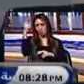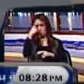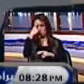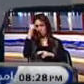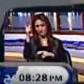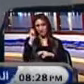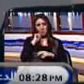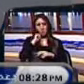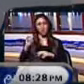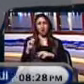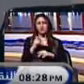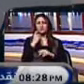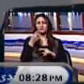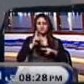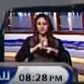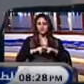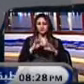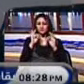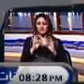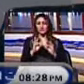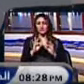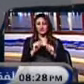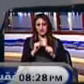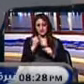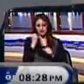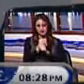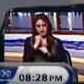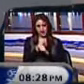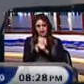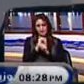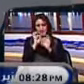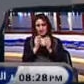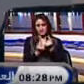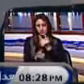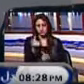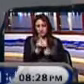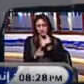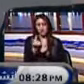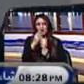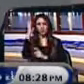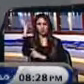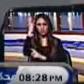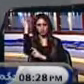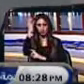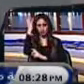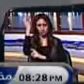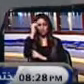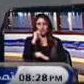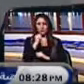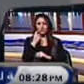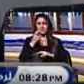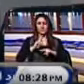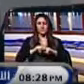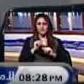إن مفيش أي تقدم هيحصل إلا بالعمل، وبإيديهم زرعوا الشجر وحولوا دور العبادة